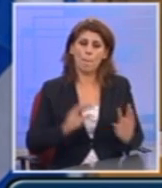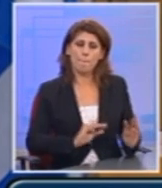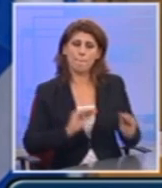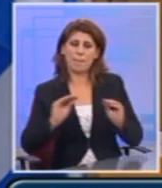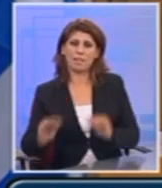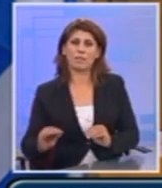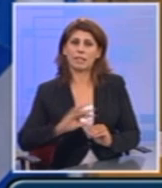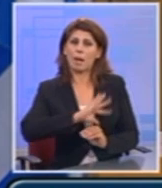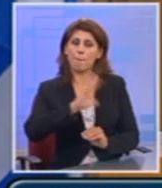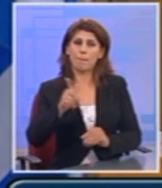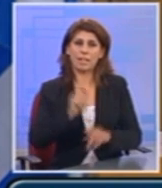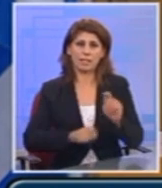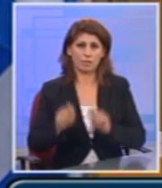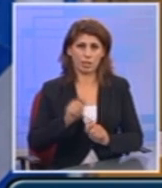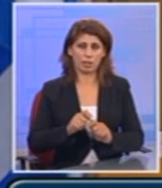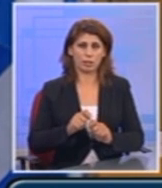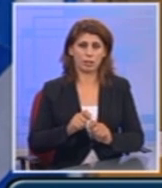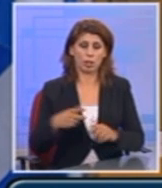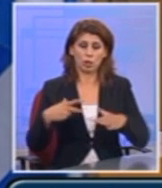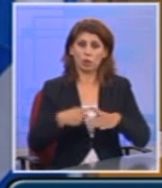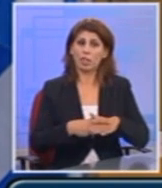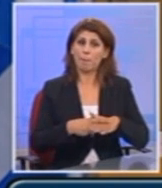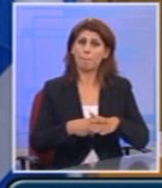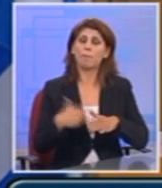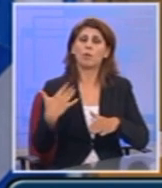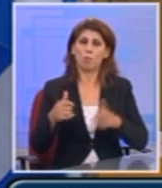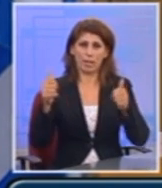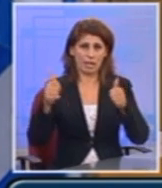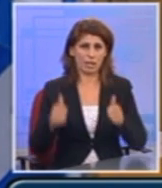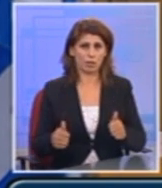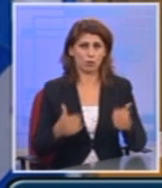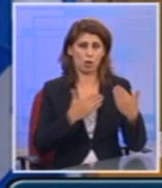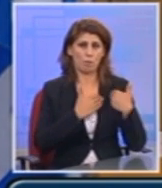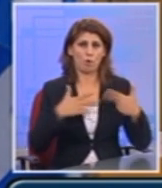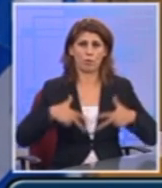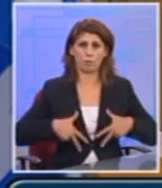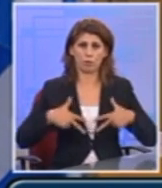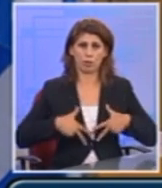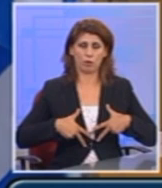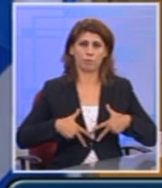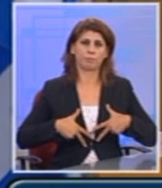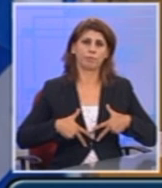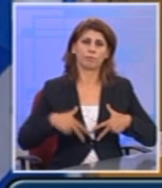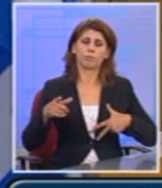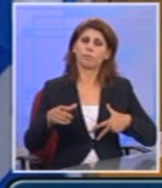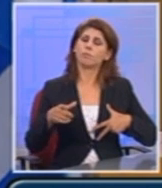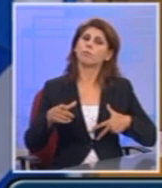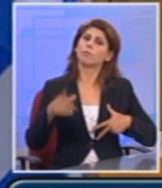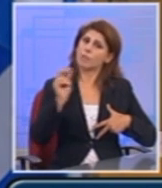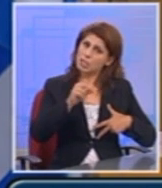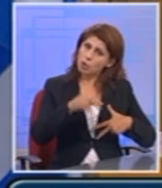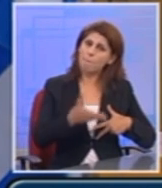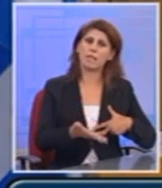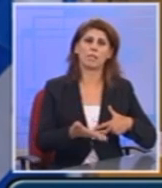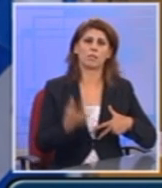μέχρι να δημιουργηθεί το ταμείο που έχει εξαγγείλει το αρμόδιο υπουργείο αξιοποίησης